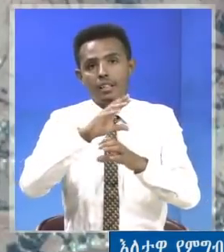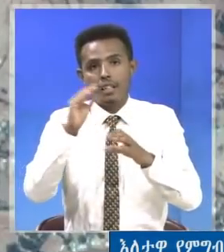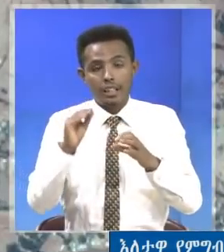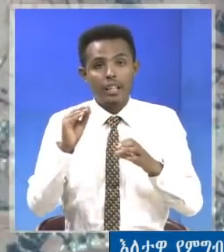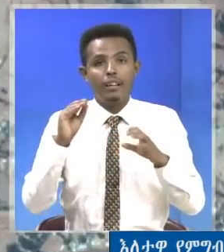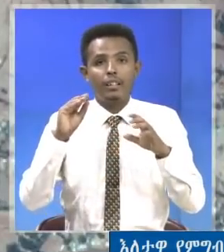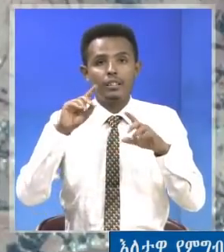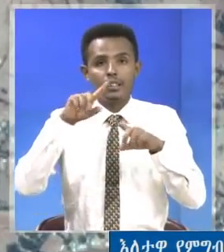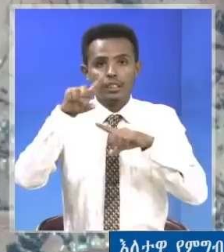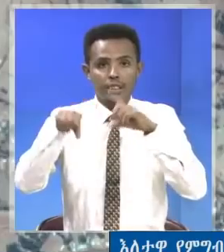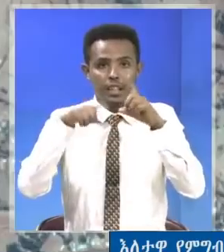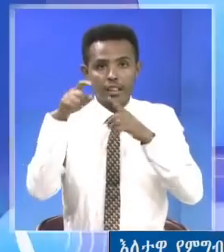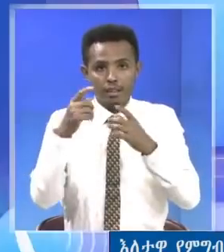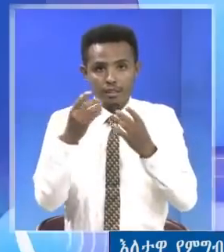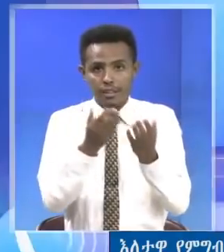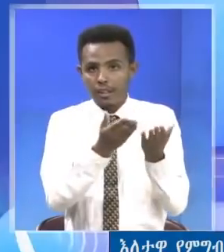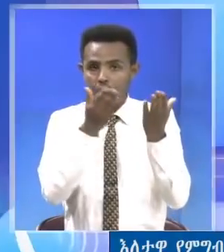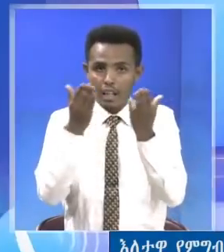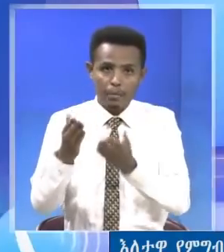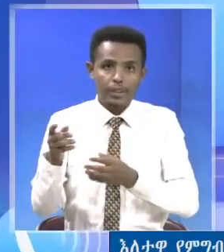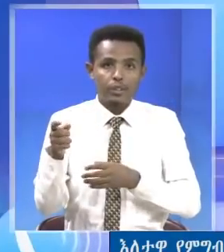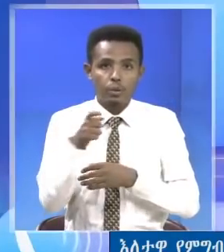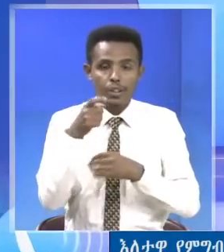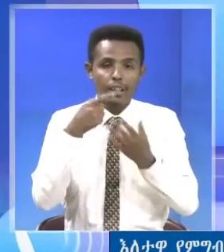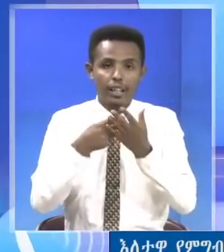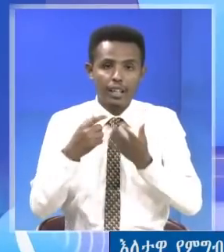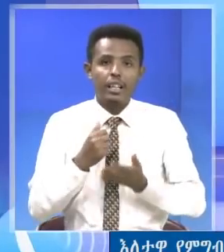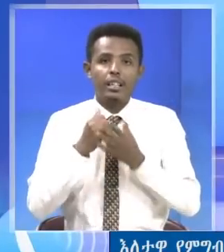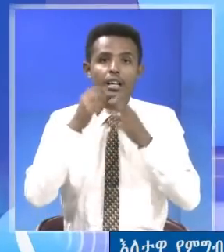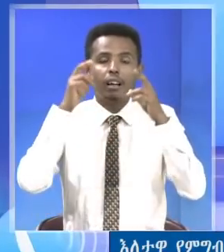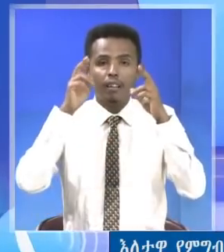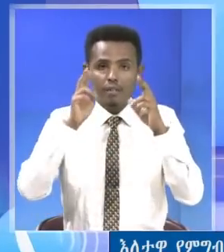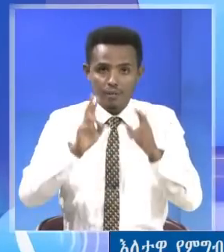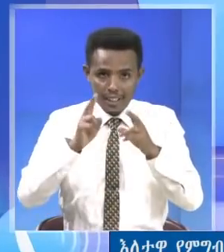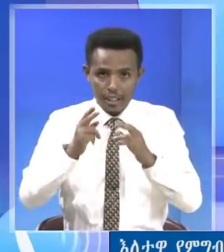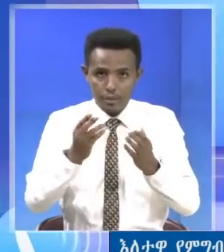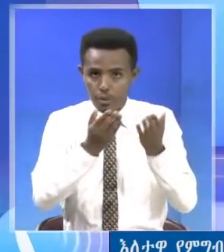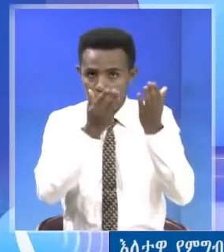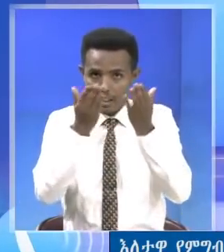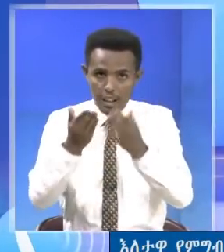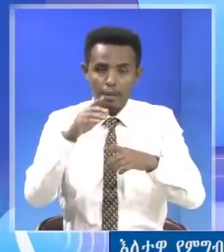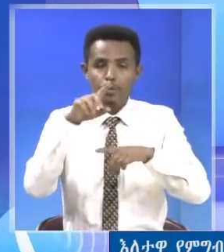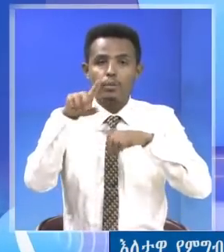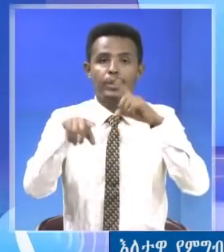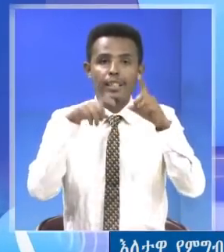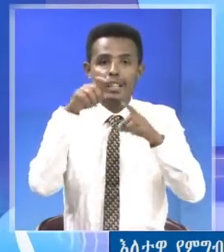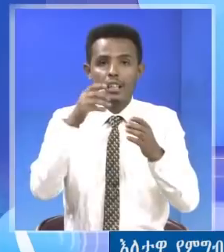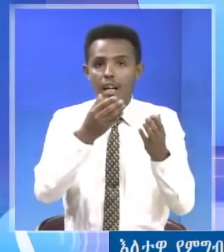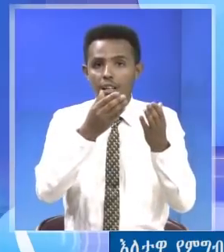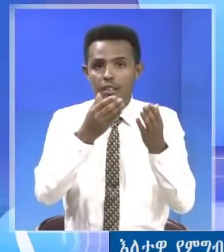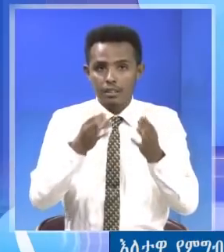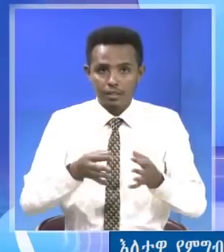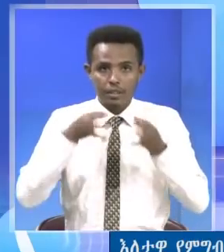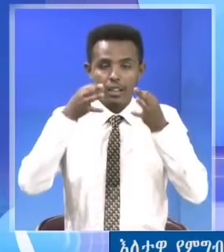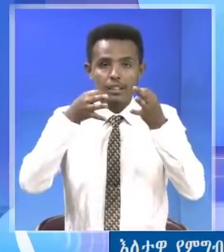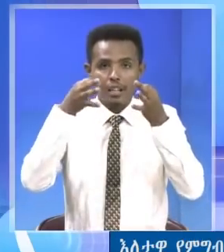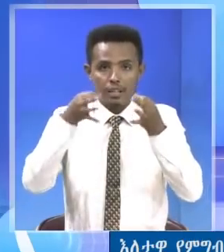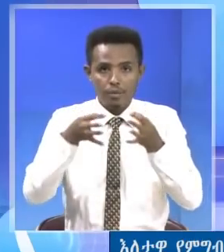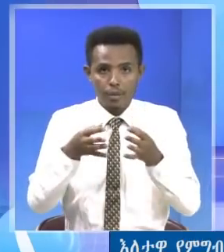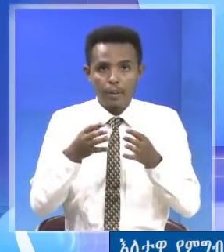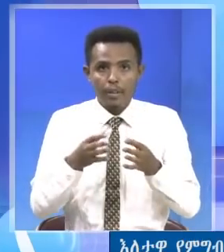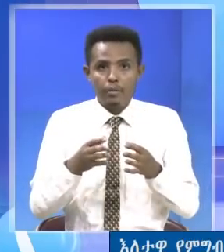ከተፈናቃዮች የቀረበ ስለሆነ ይህንን እርዳታ ፈጥናችሁ እንድታቀርቡ መጠየቅ አቅርቡ ብለን እናስተላልፋለን። በቀረበ